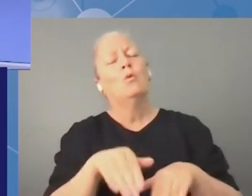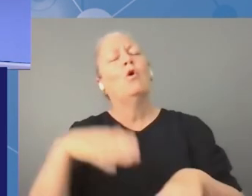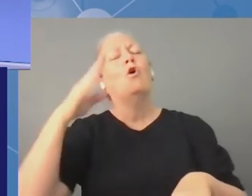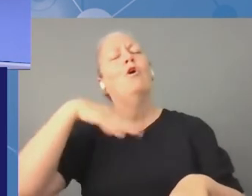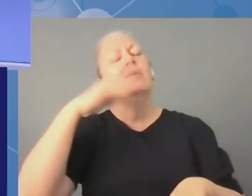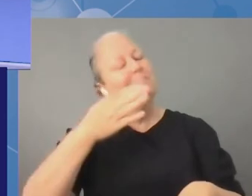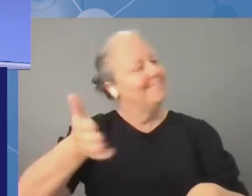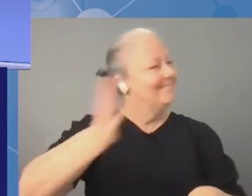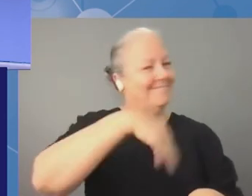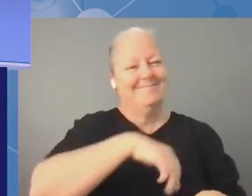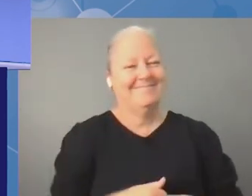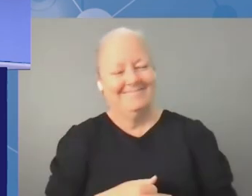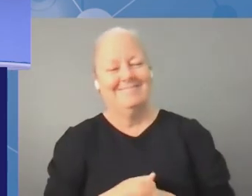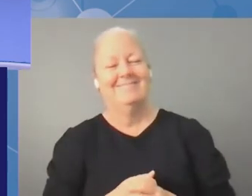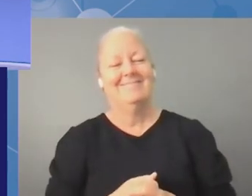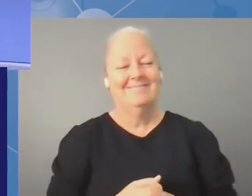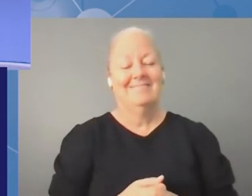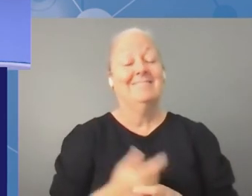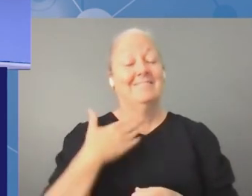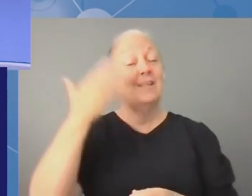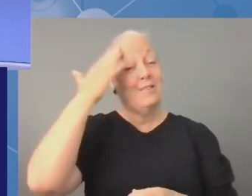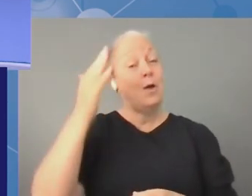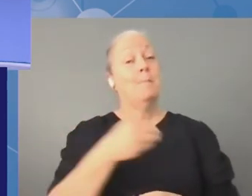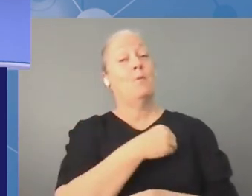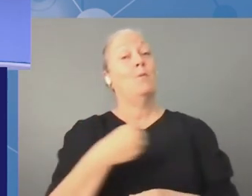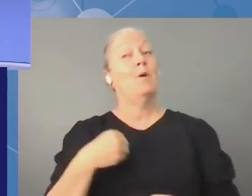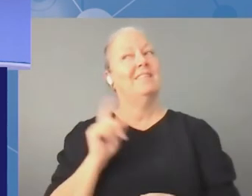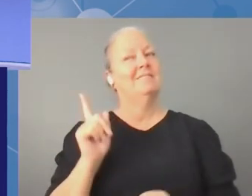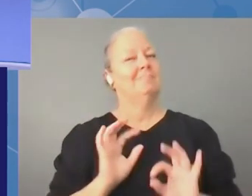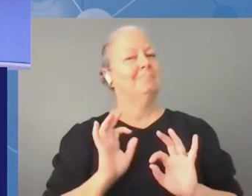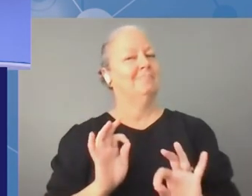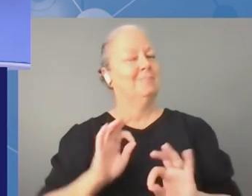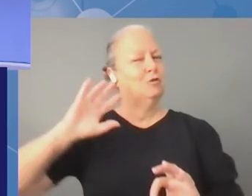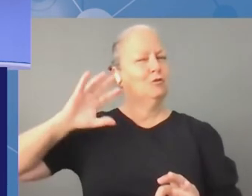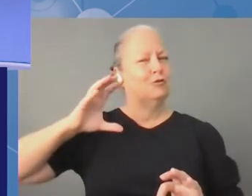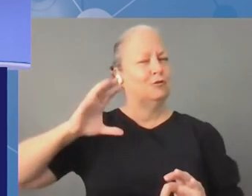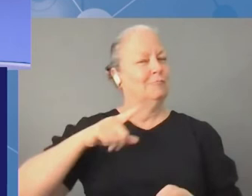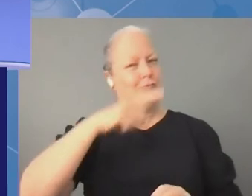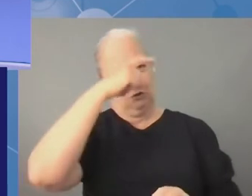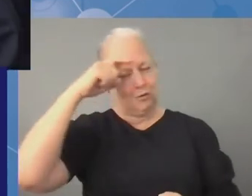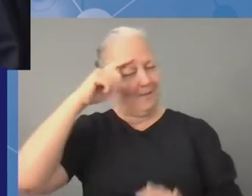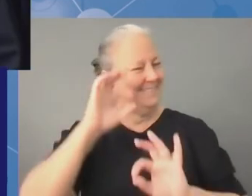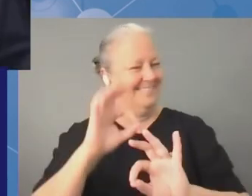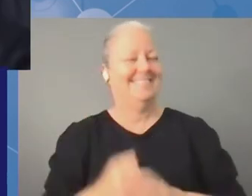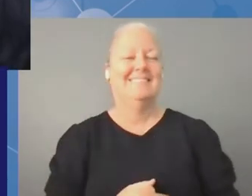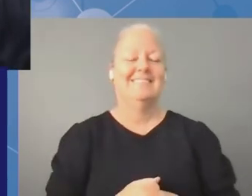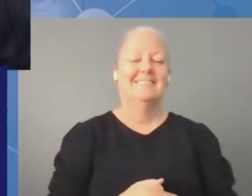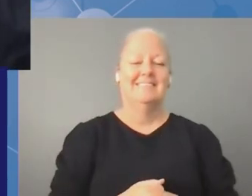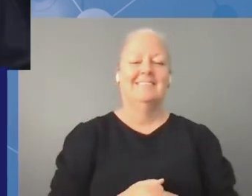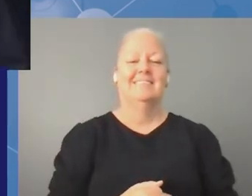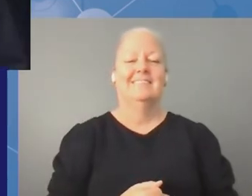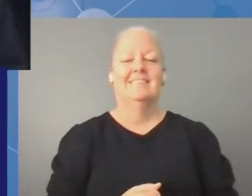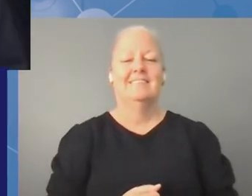جدا ممتع والجو جميل. أتمنى أن تعود تعيد الزيارة في بولندا. أنا أؤكد أن الصيف